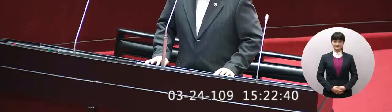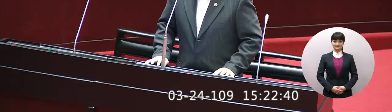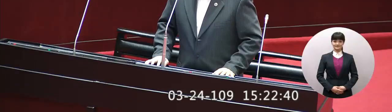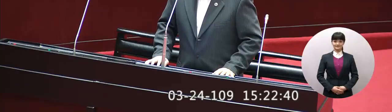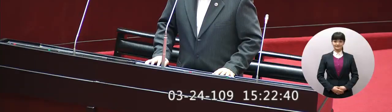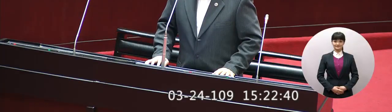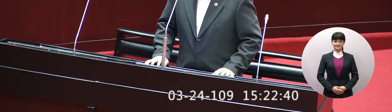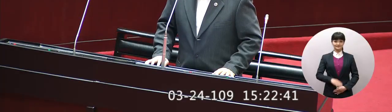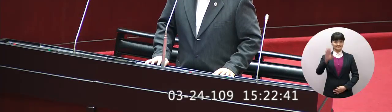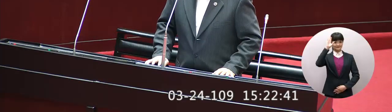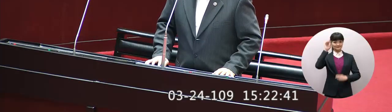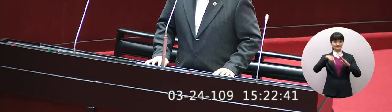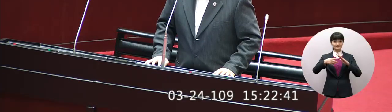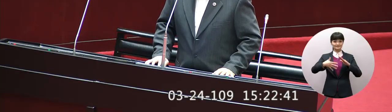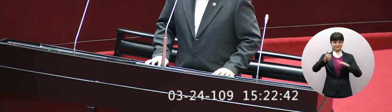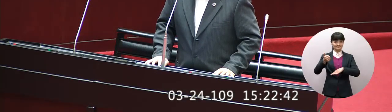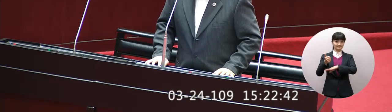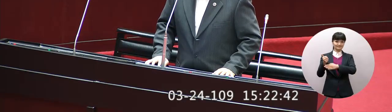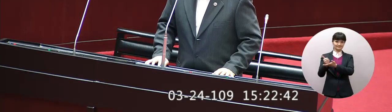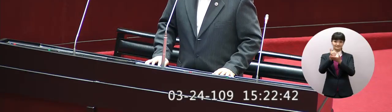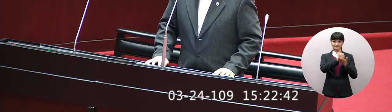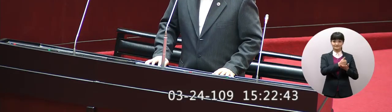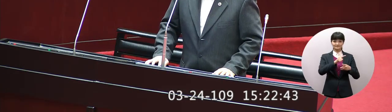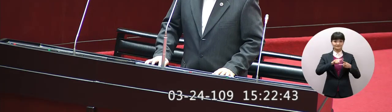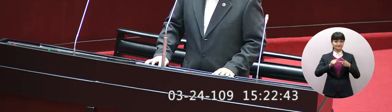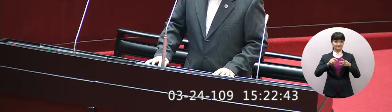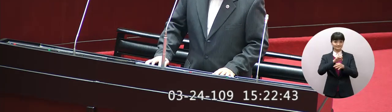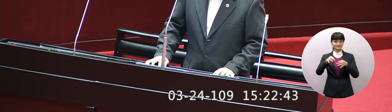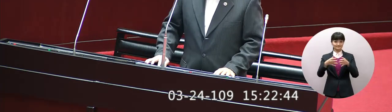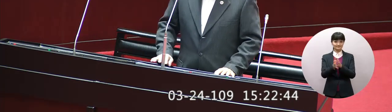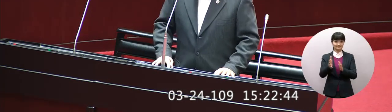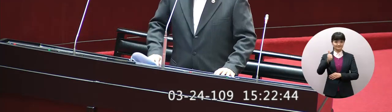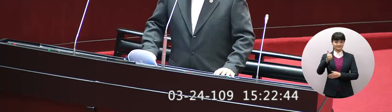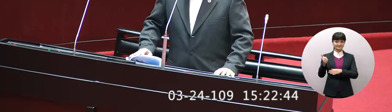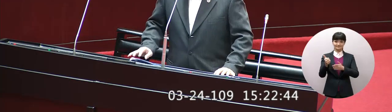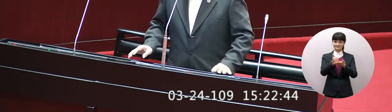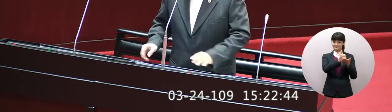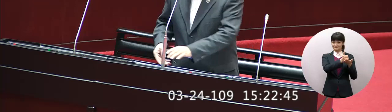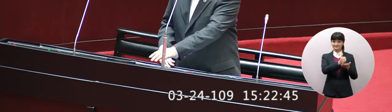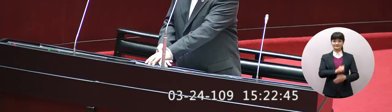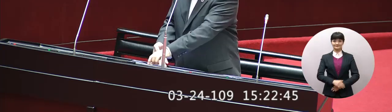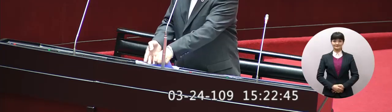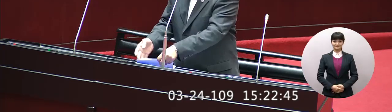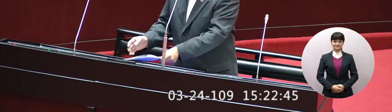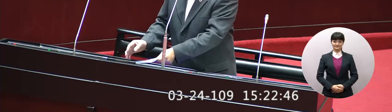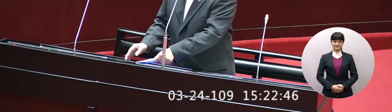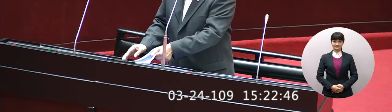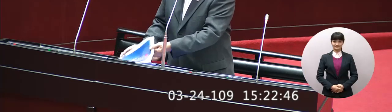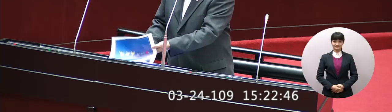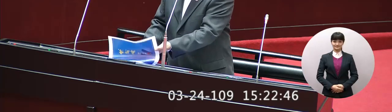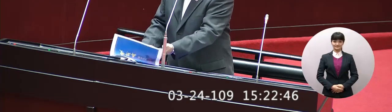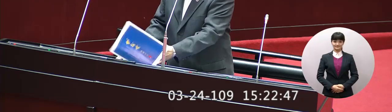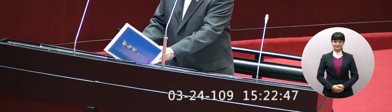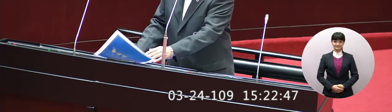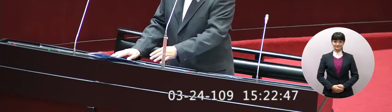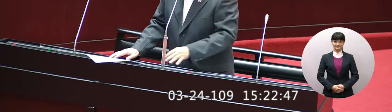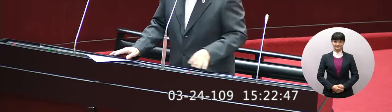有请苏院长，经济部部长，谢谢。 苏院长，经济部沈部长。